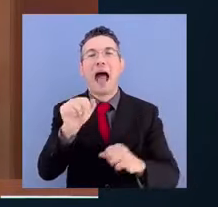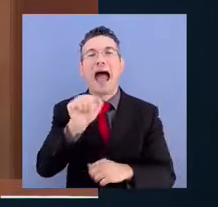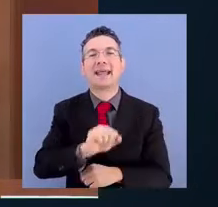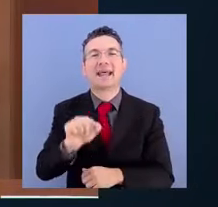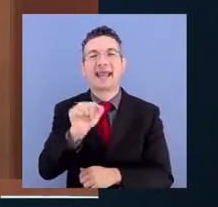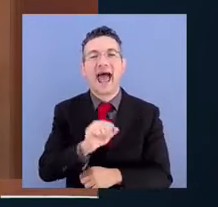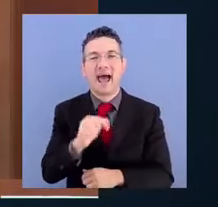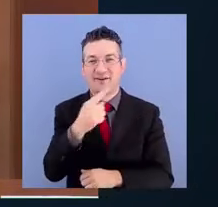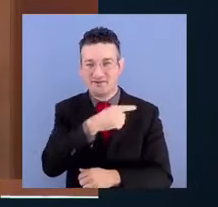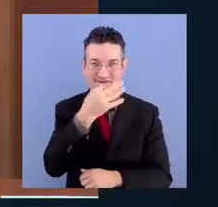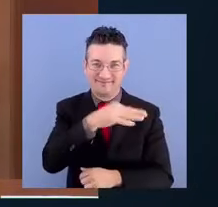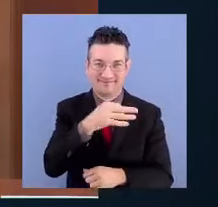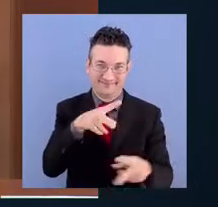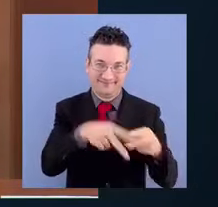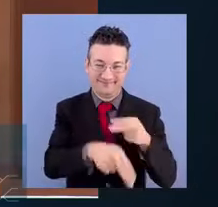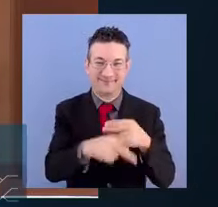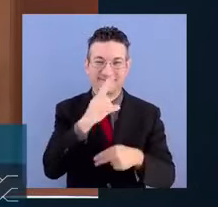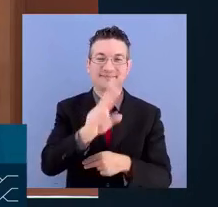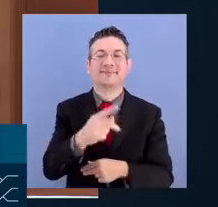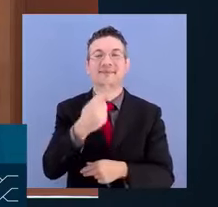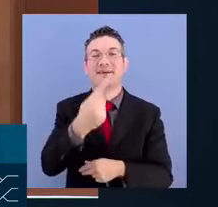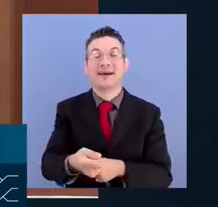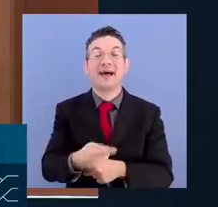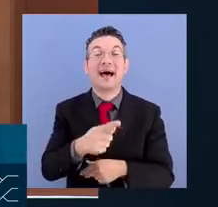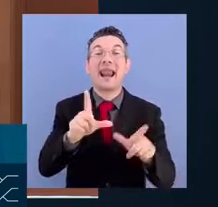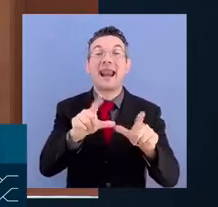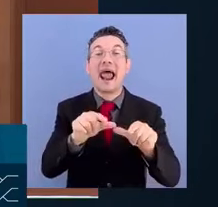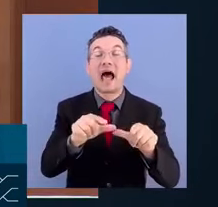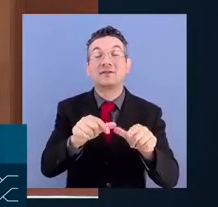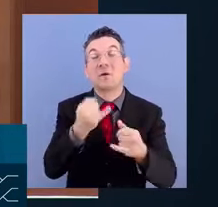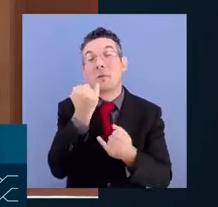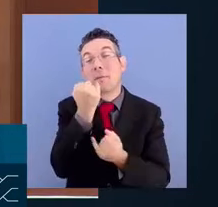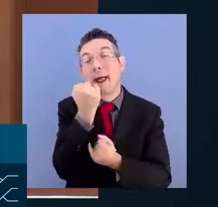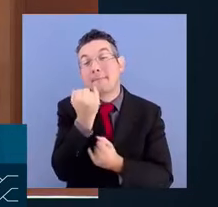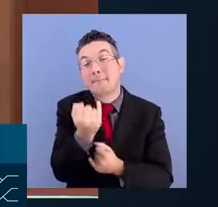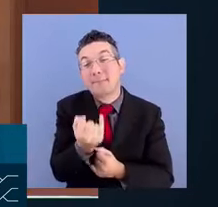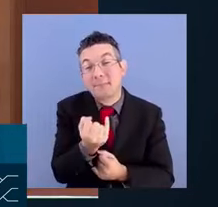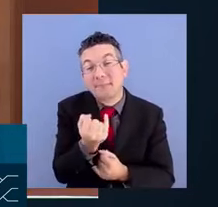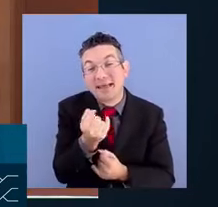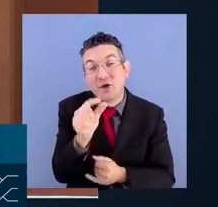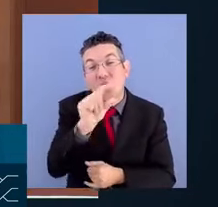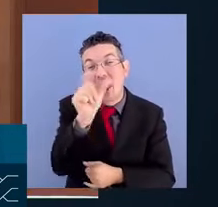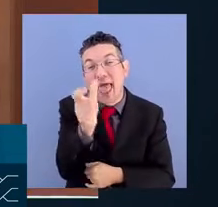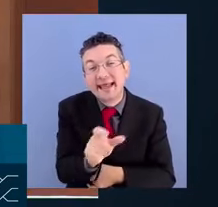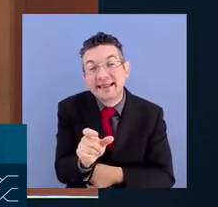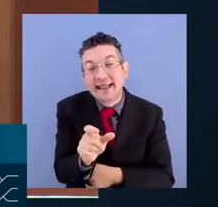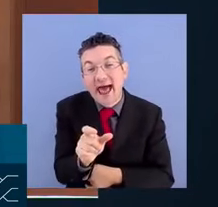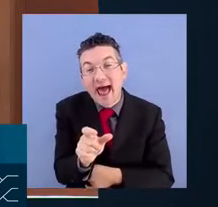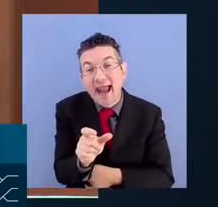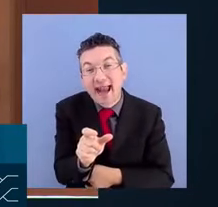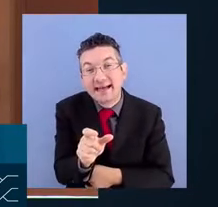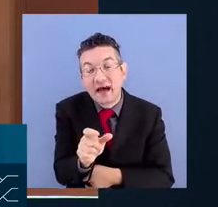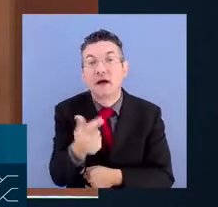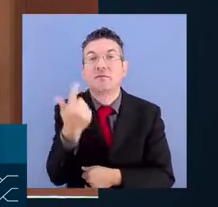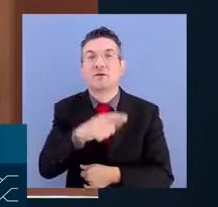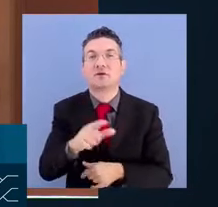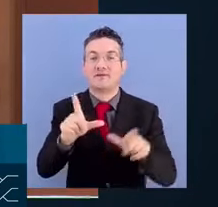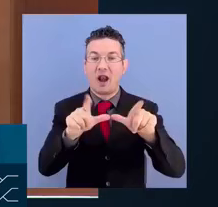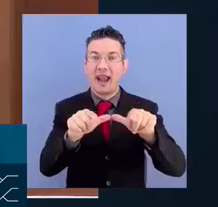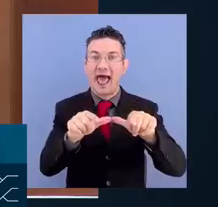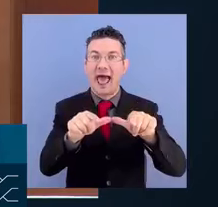il lazio è un'altra vitali è una piccola italia mi spiego meglio nel lazio cioè tutto quello che c'è in italia